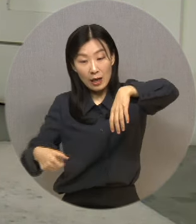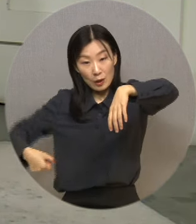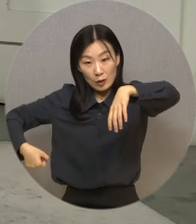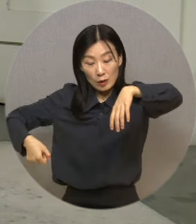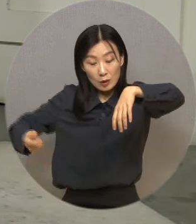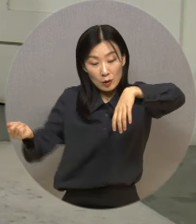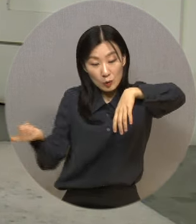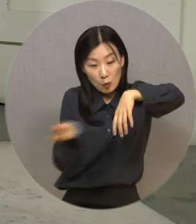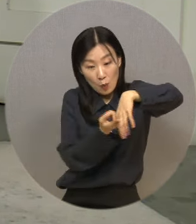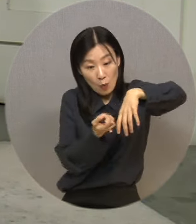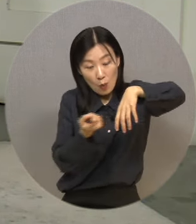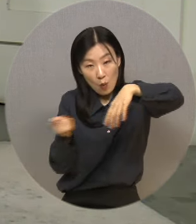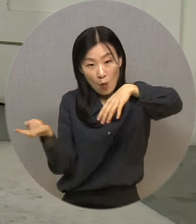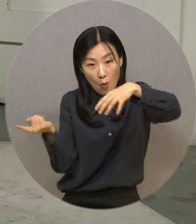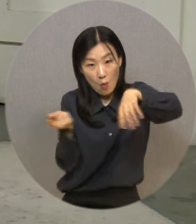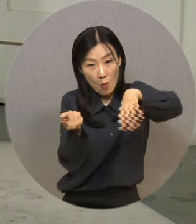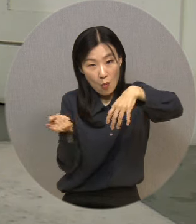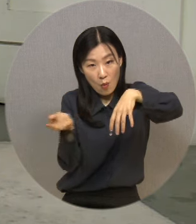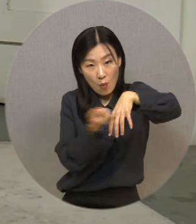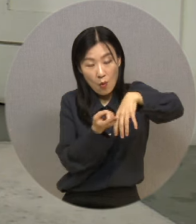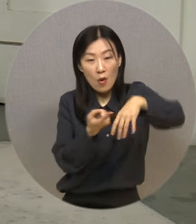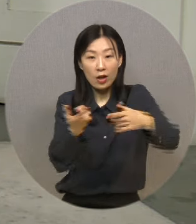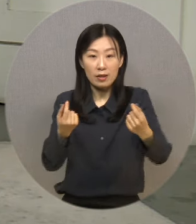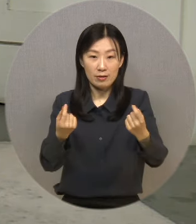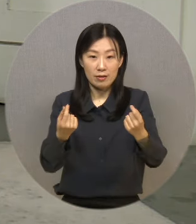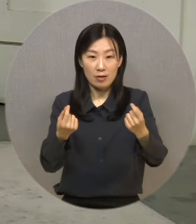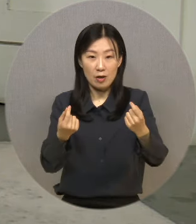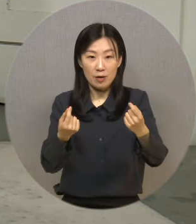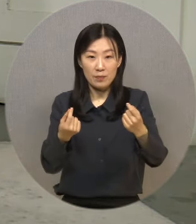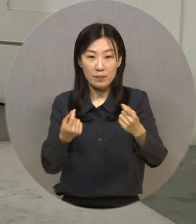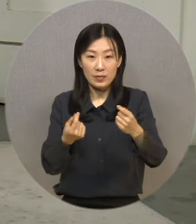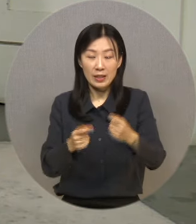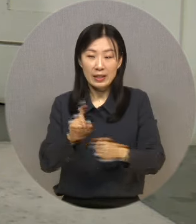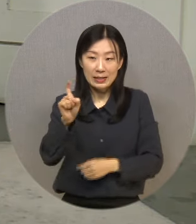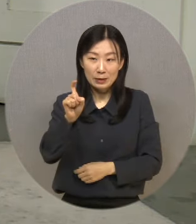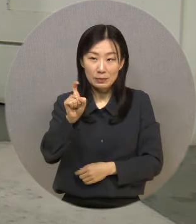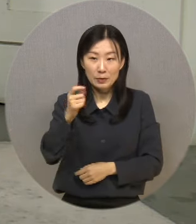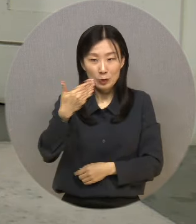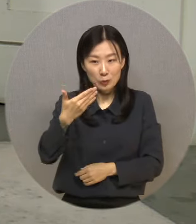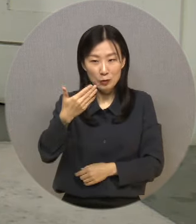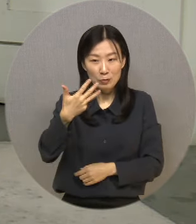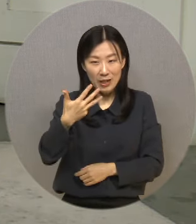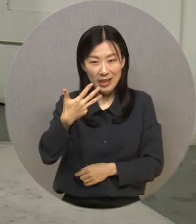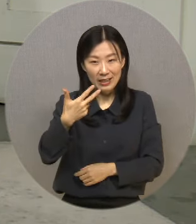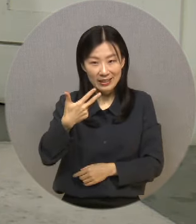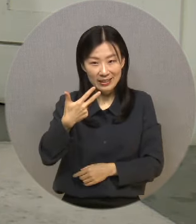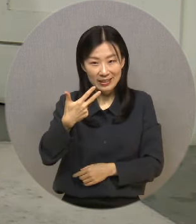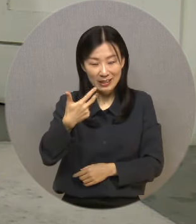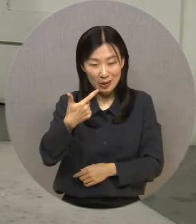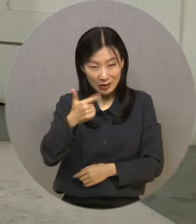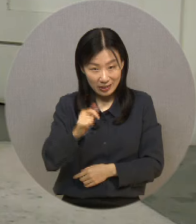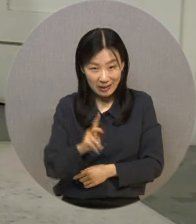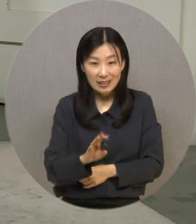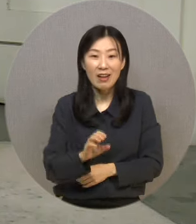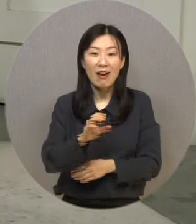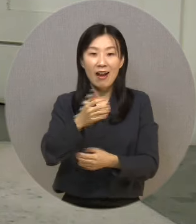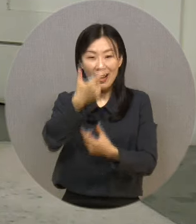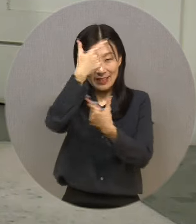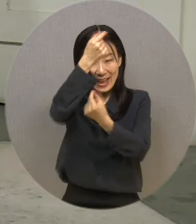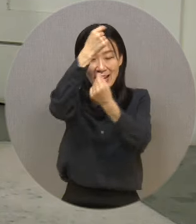12시 땡 하면은 거의 네. 만두를 삶아서 이렇게 먹어요. 이렇게 이게 합이 1년을 아, 지나고 이게 설날 네,